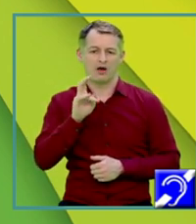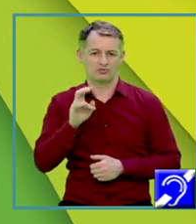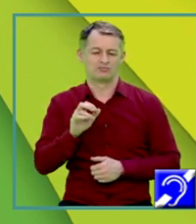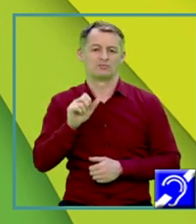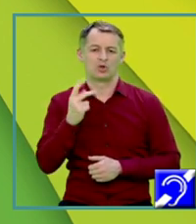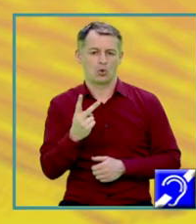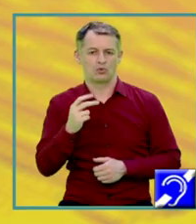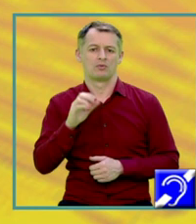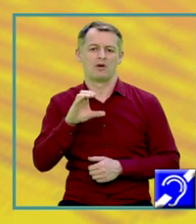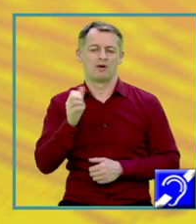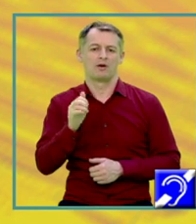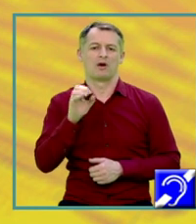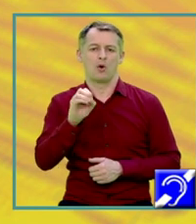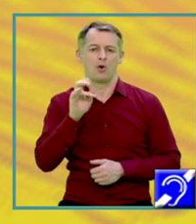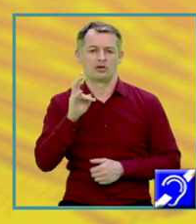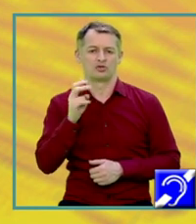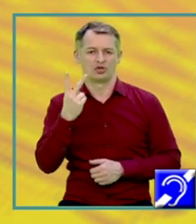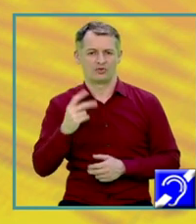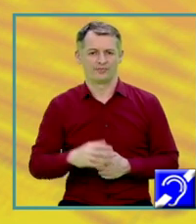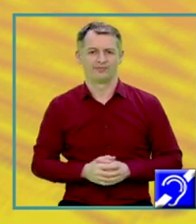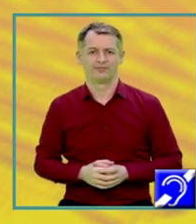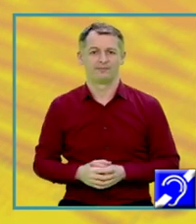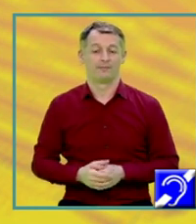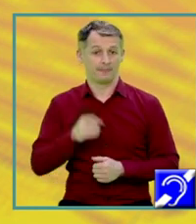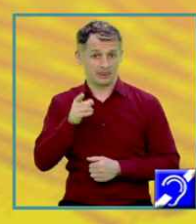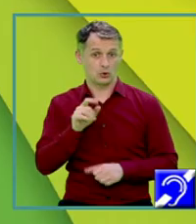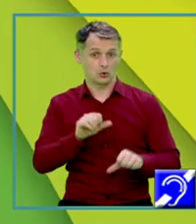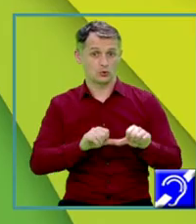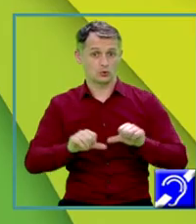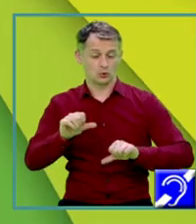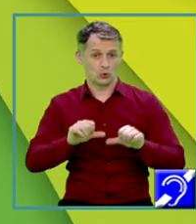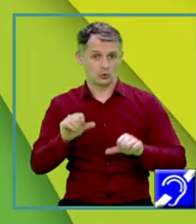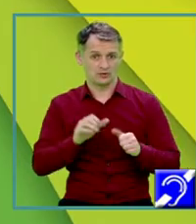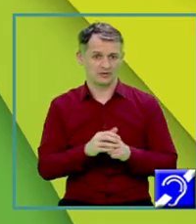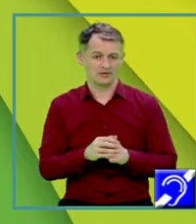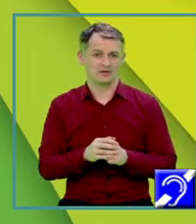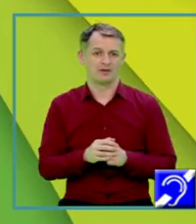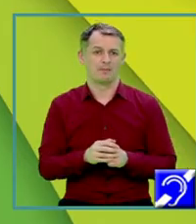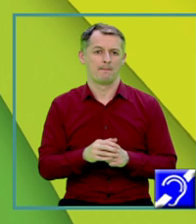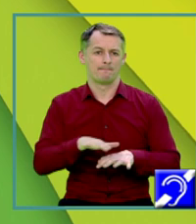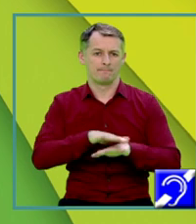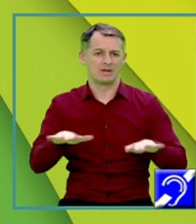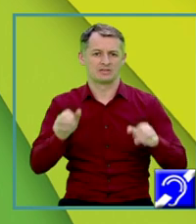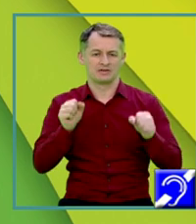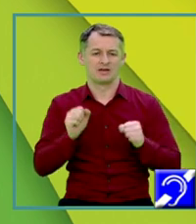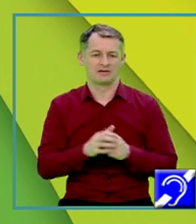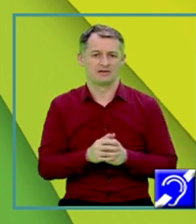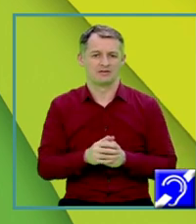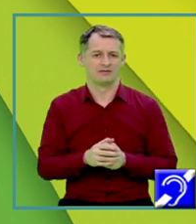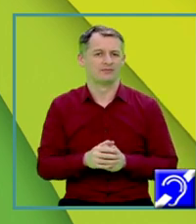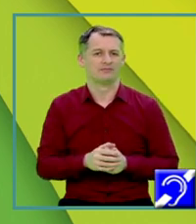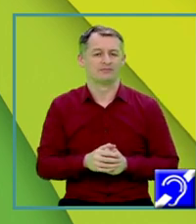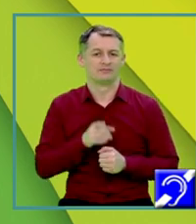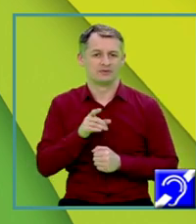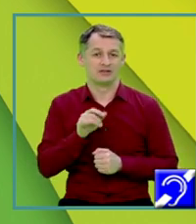mai departe. Într-o soluție diluată de bază tare, moleculele, speciile chimice cu caracter